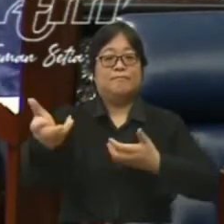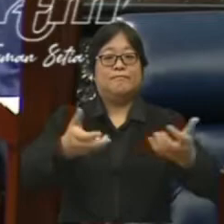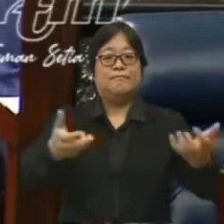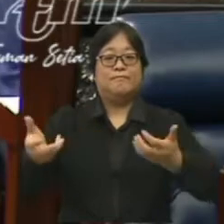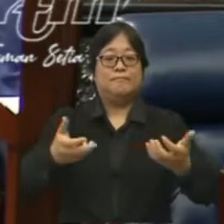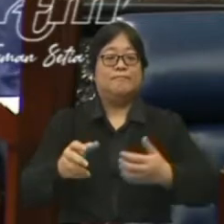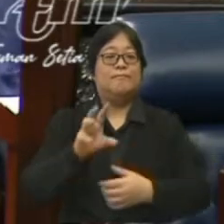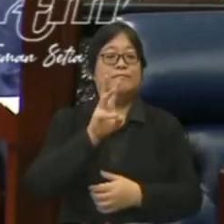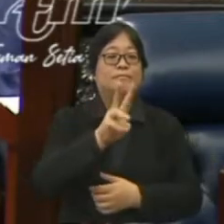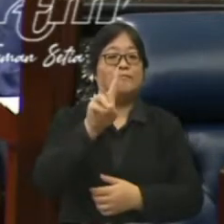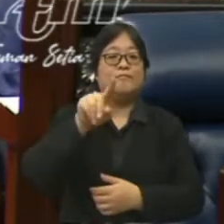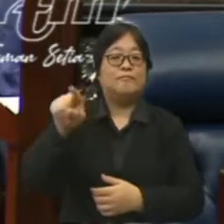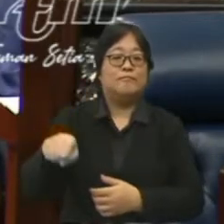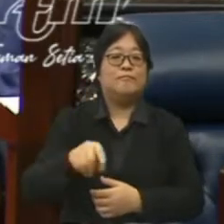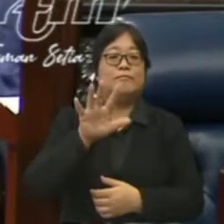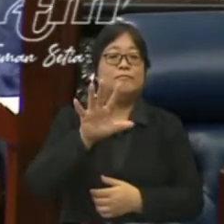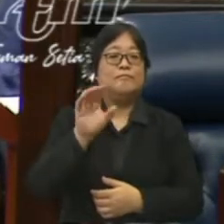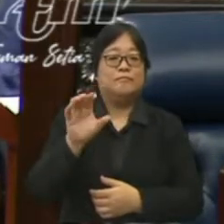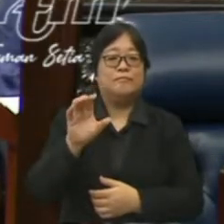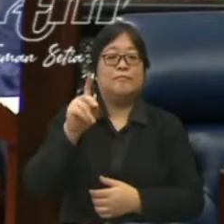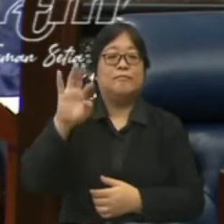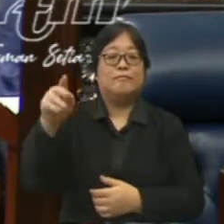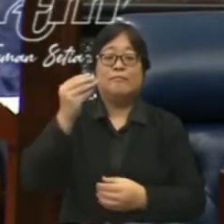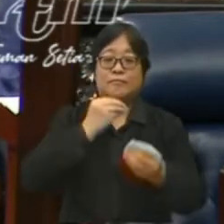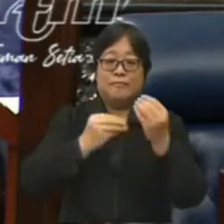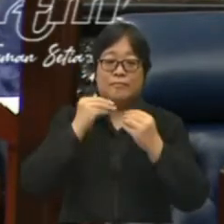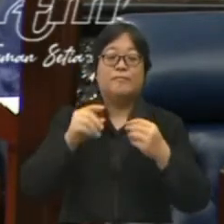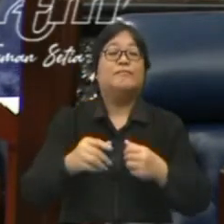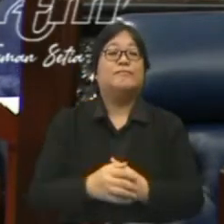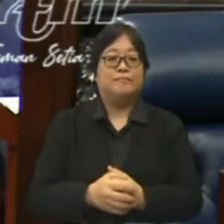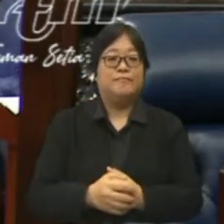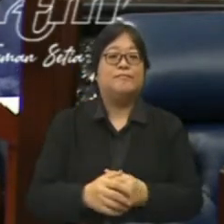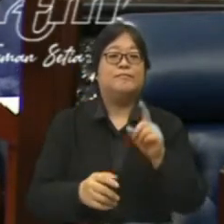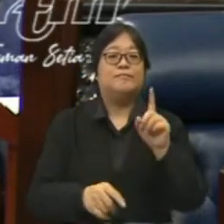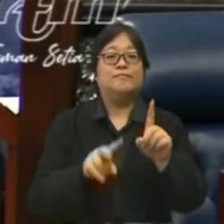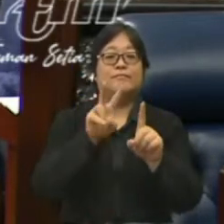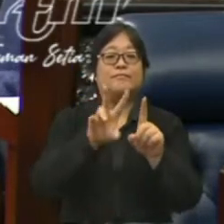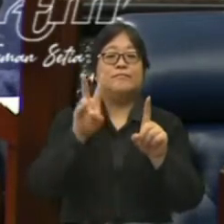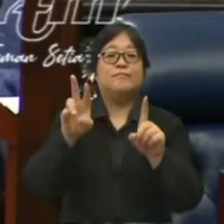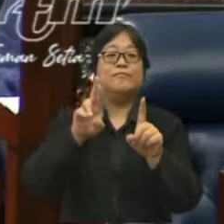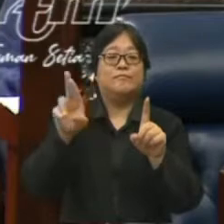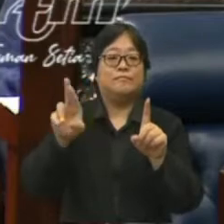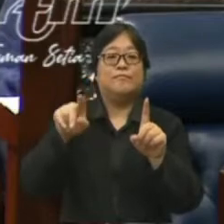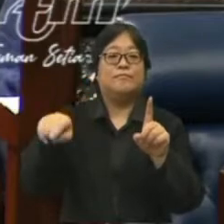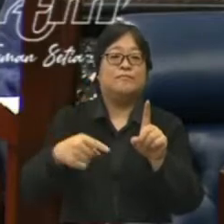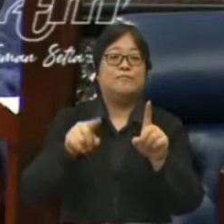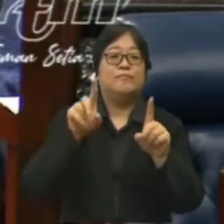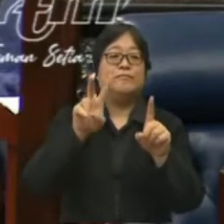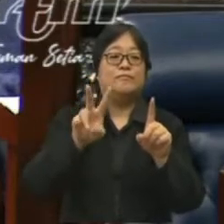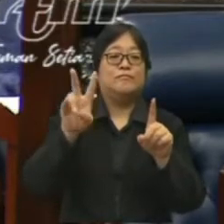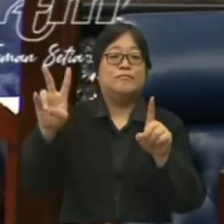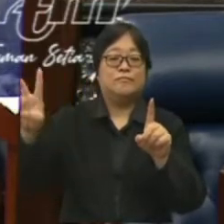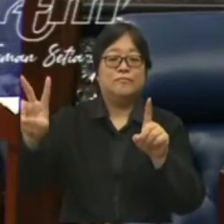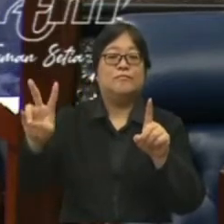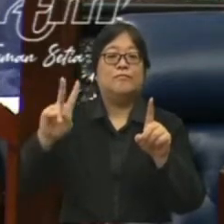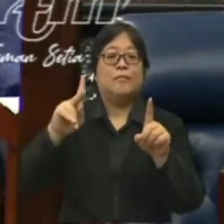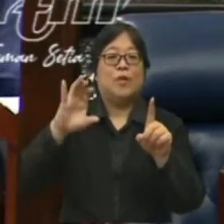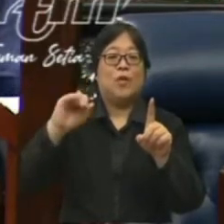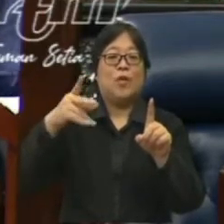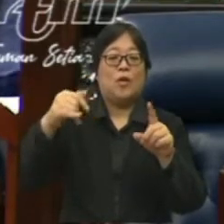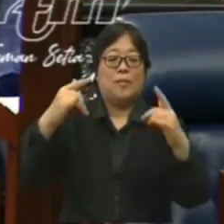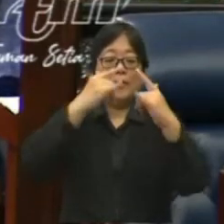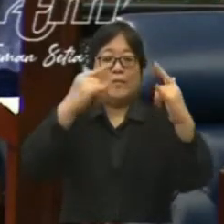sebanyak 62.500 unit makanan mereka sebanyak 127.000 272 collab